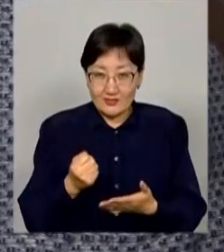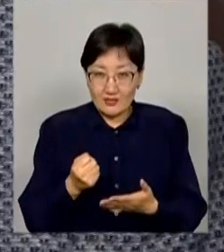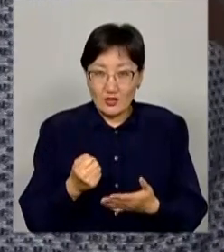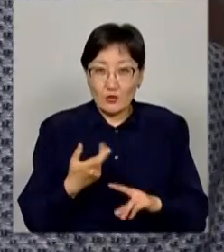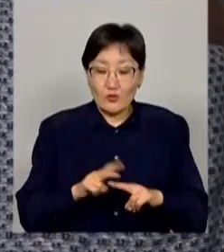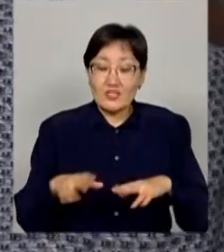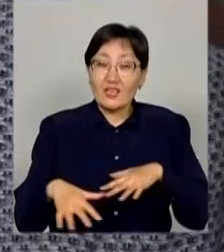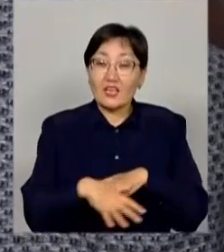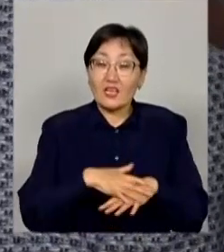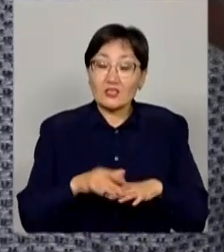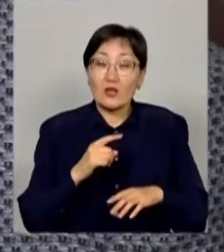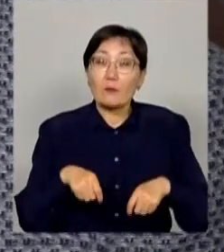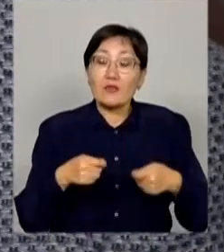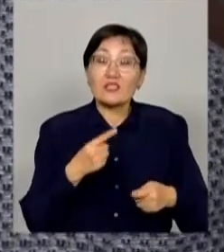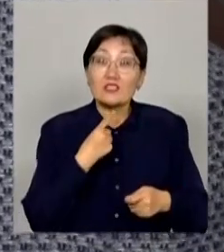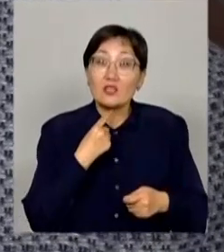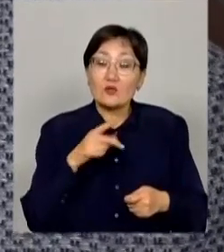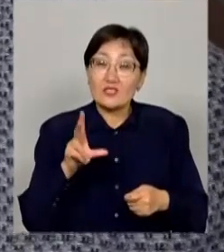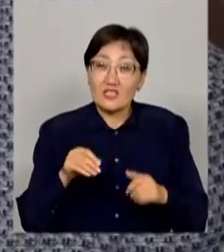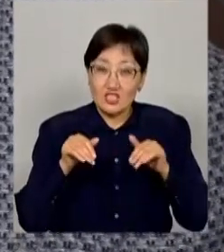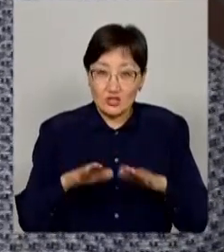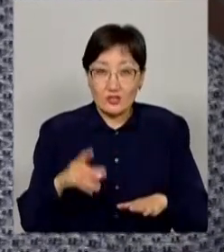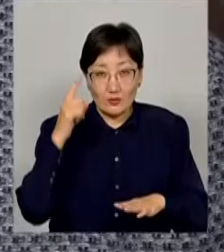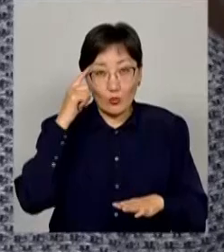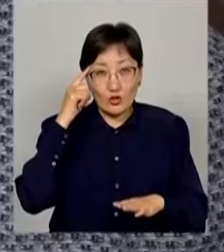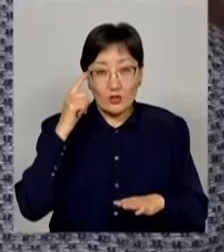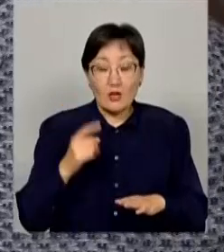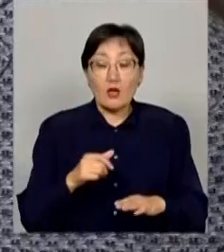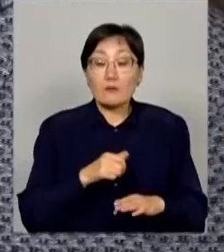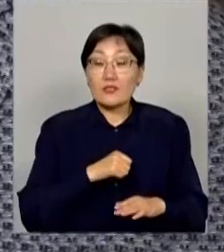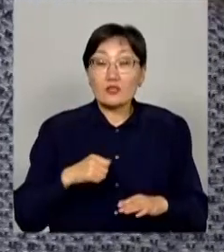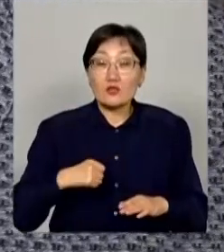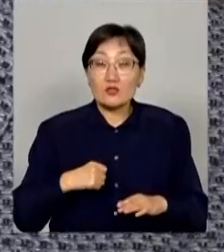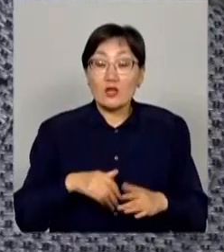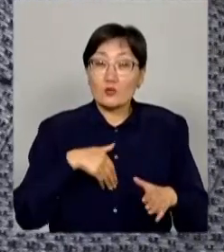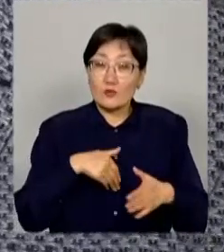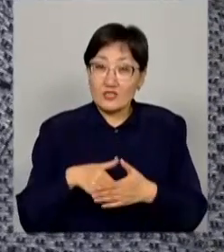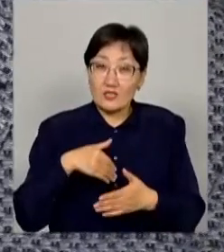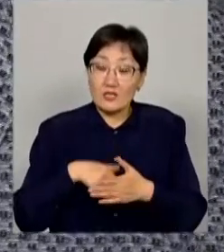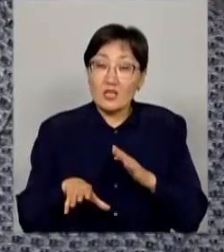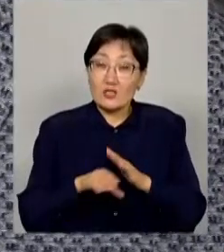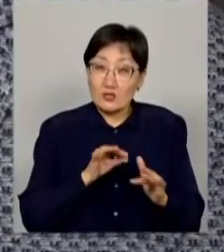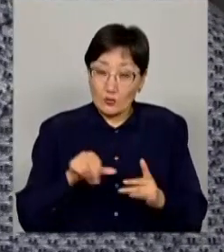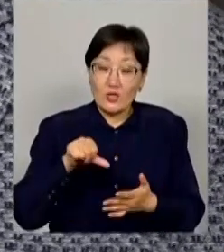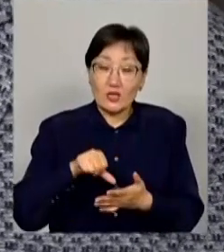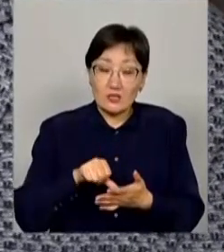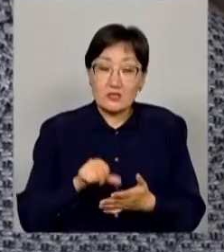оны халықтың берген дауысының саны шешеді деп ойлаймын. Мен өзім де осы жолы белсенді түрде сайлауға